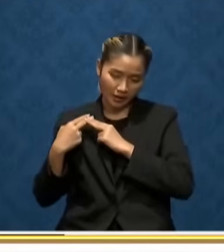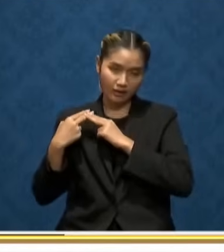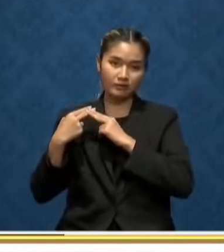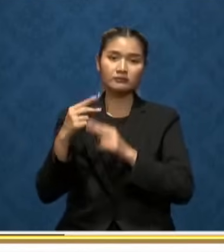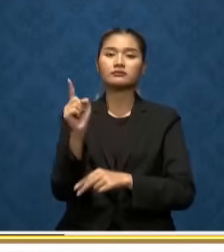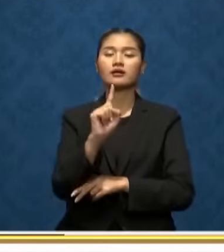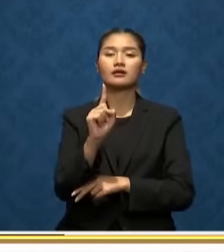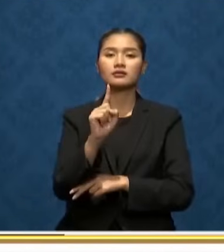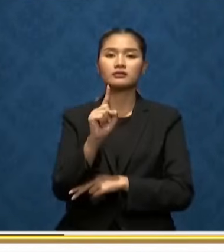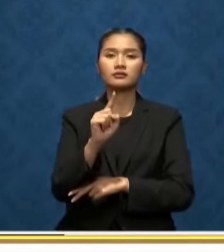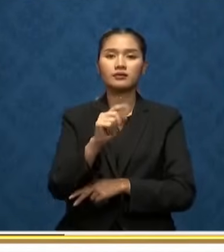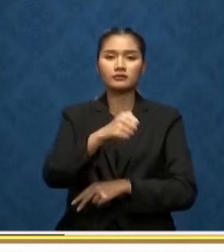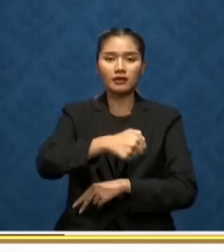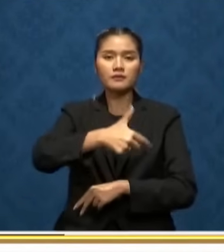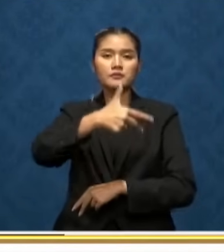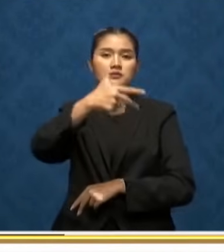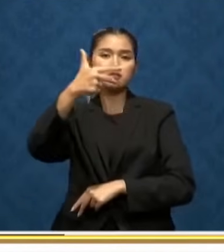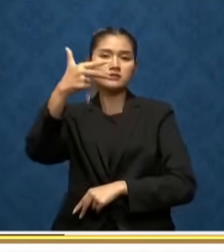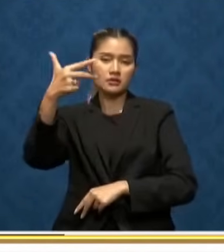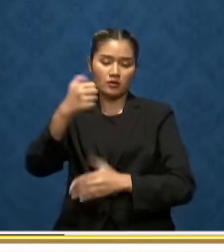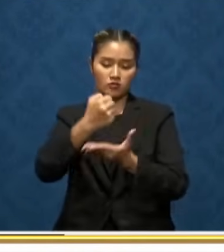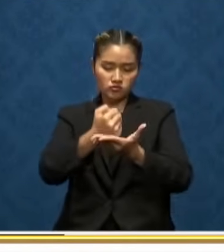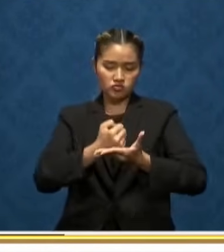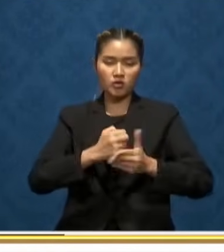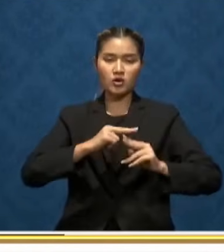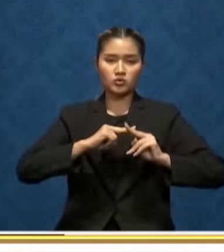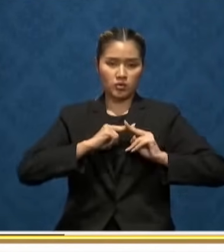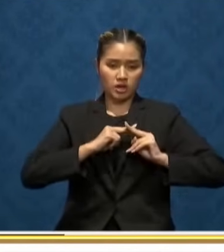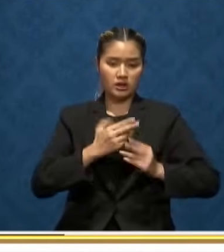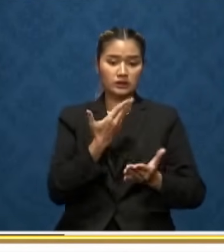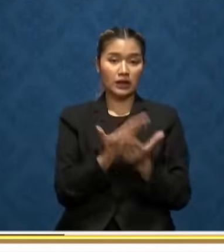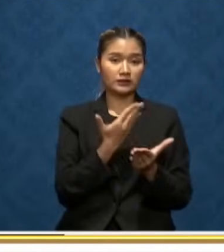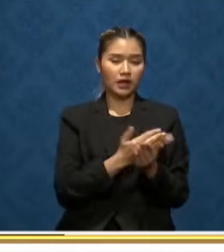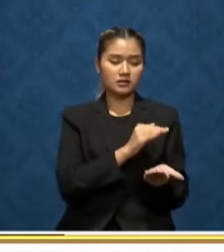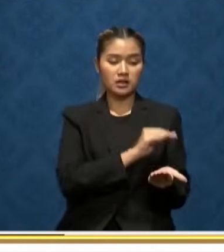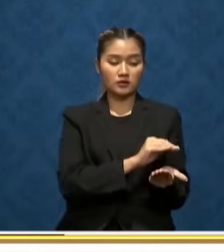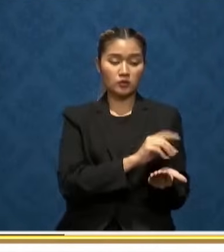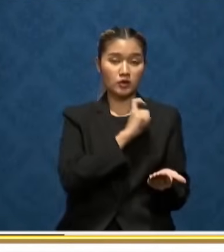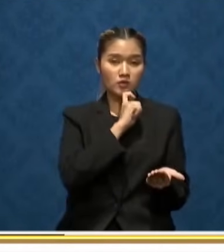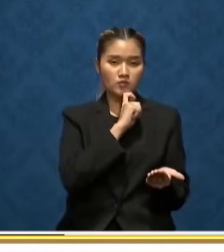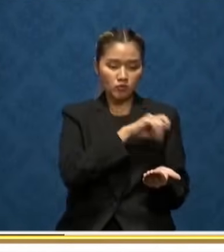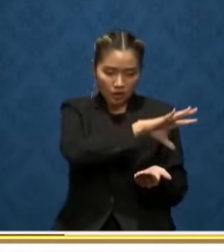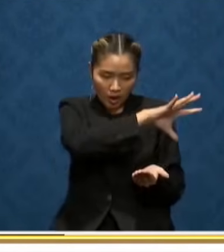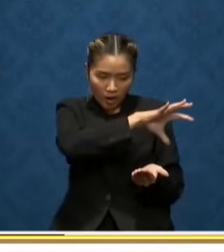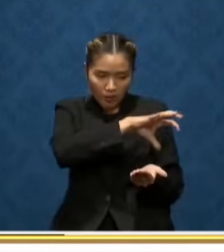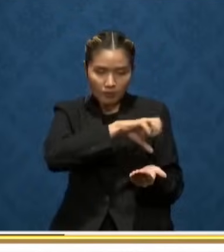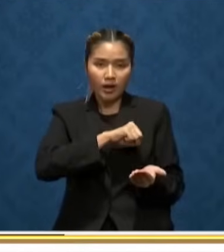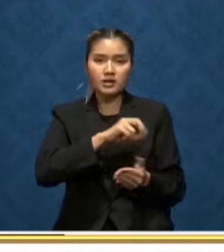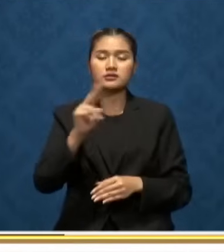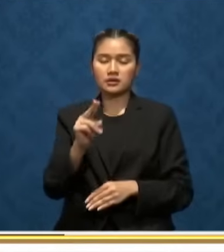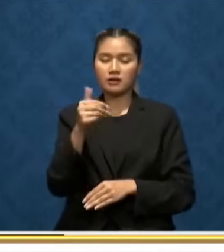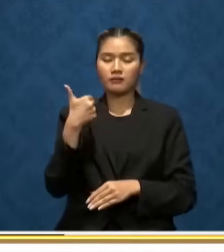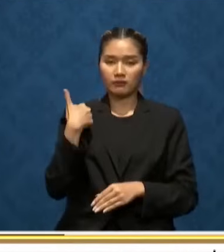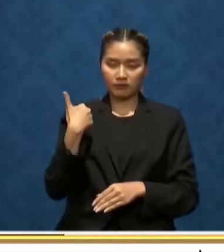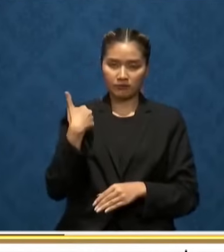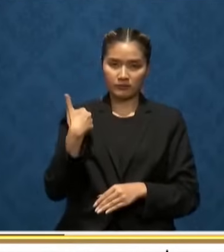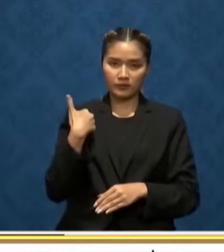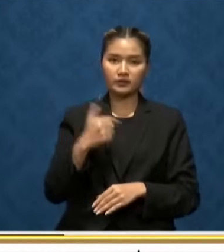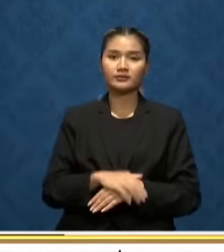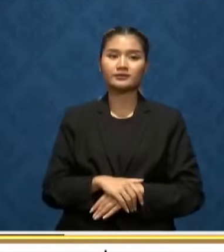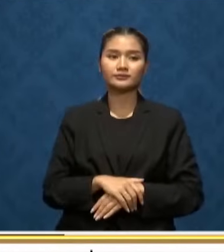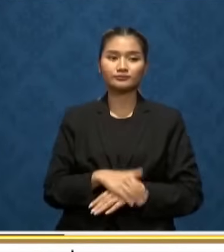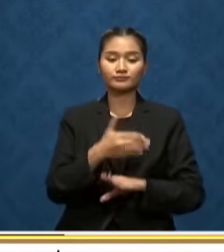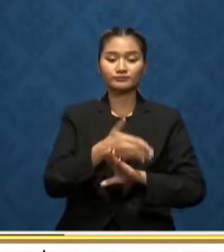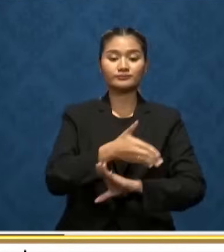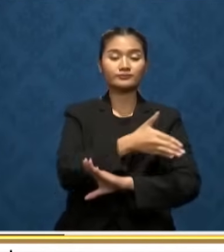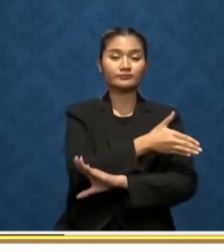เองพยายามที่จะเอาเงินสะสมมาใช้บางส่วนในขณะที่มีภารกิจเพิ่มขึ้นอย่างที่ท่านผู้อำนวยการได้พู